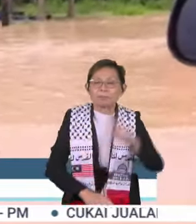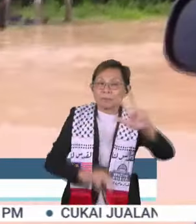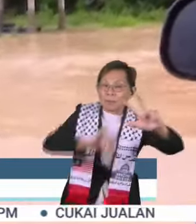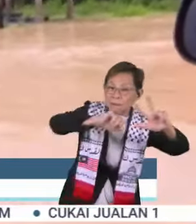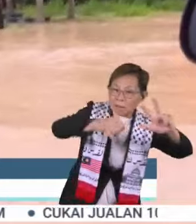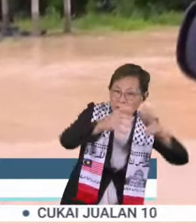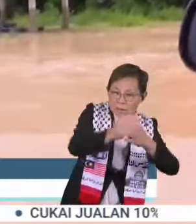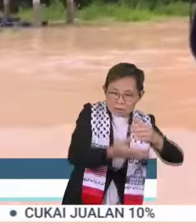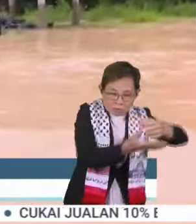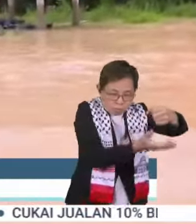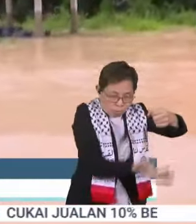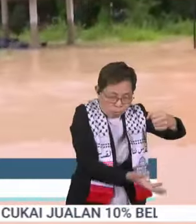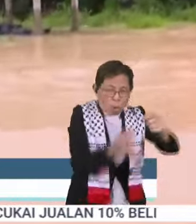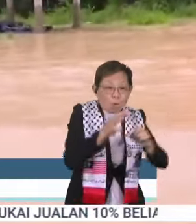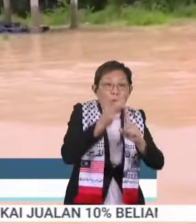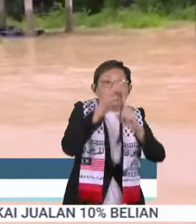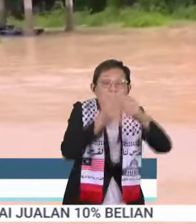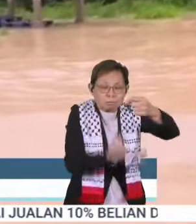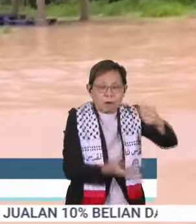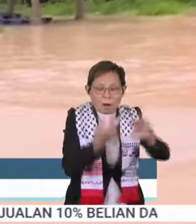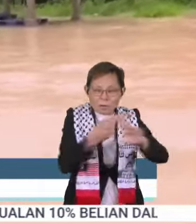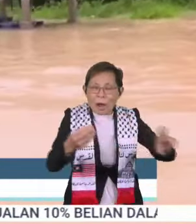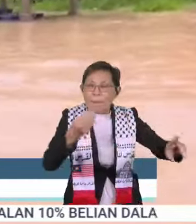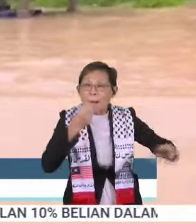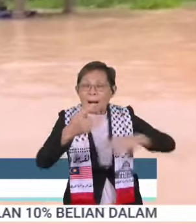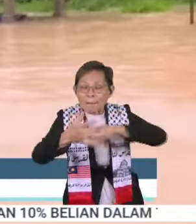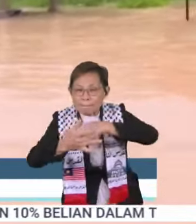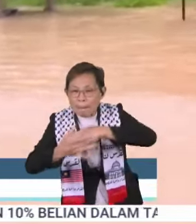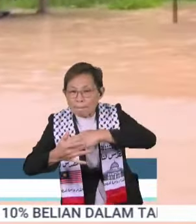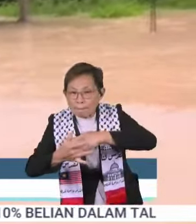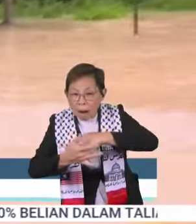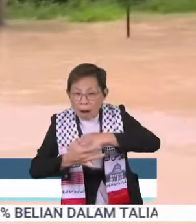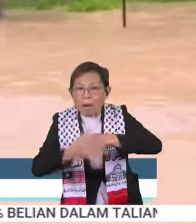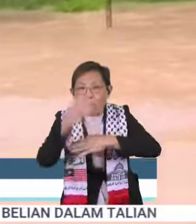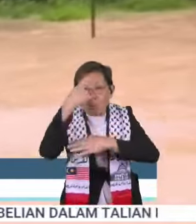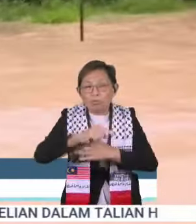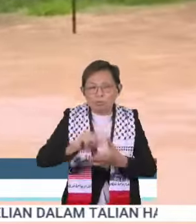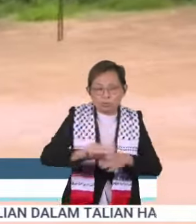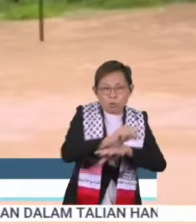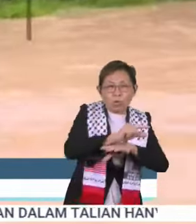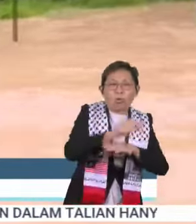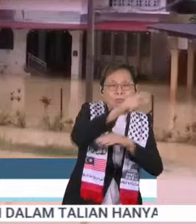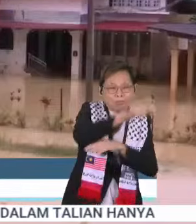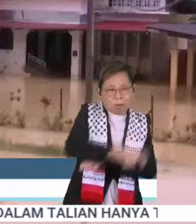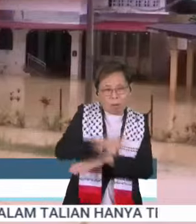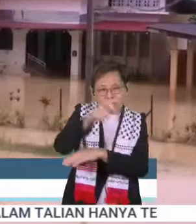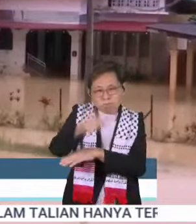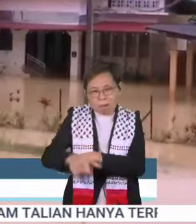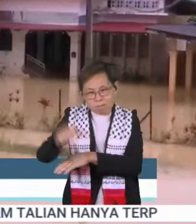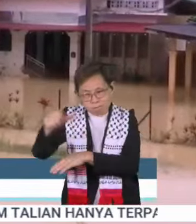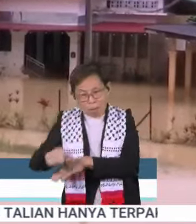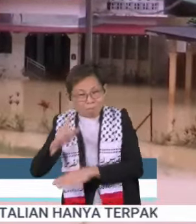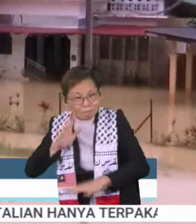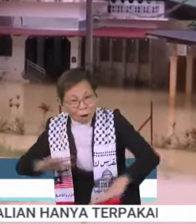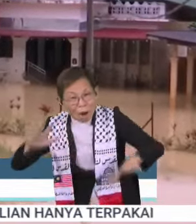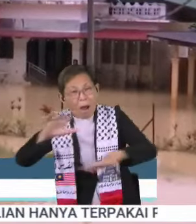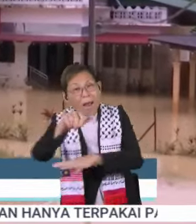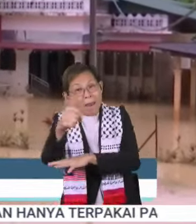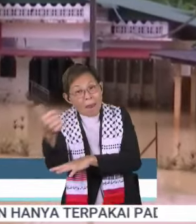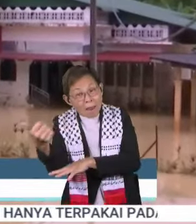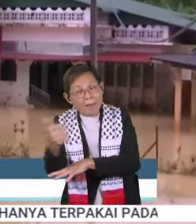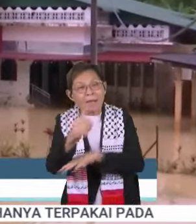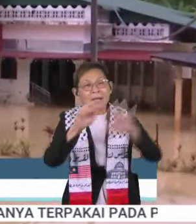juta diperuntuk khusus menyediakan makanan teknologi retord untuk kegunaan penduduk banjir Selain